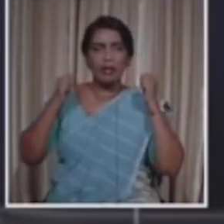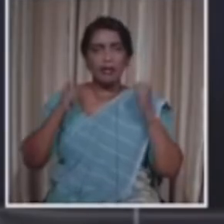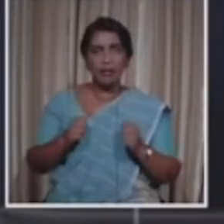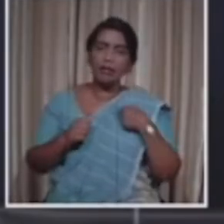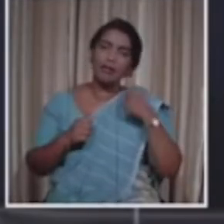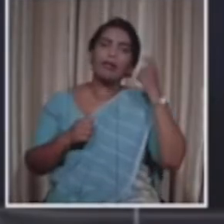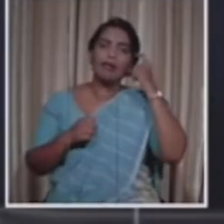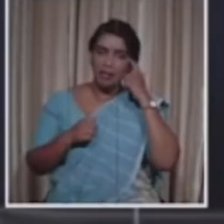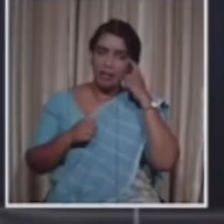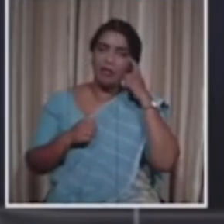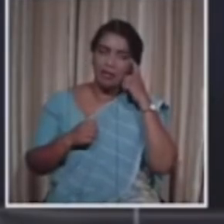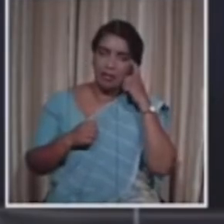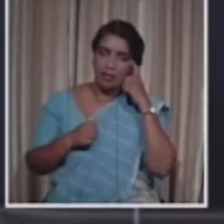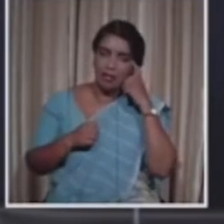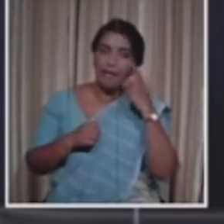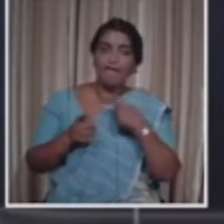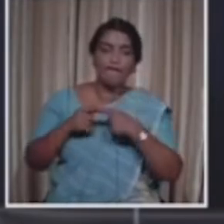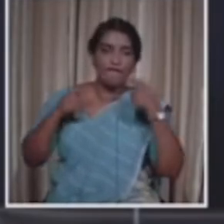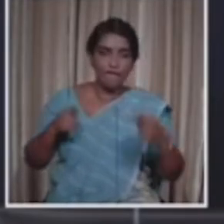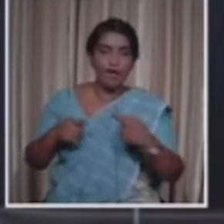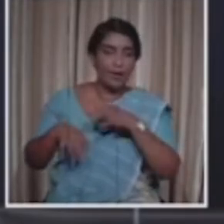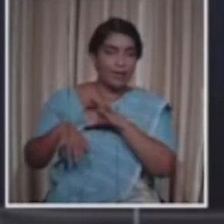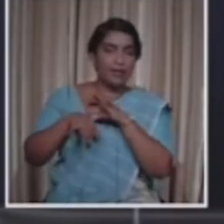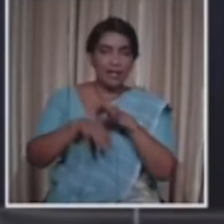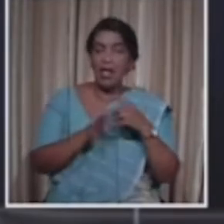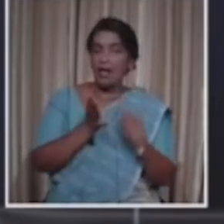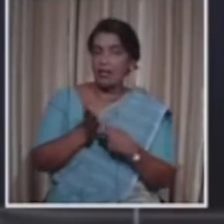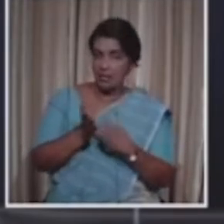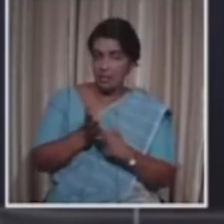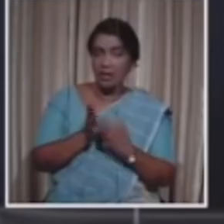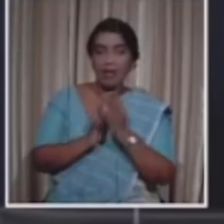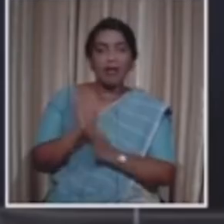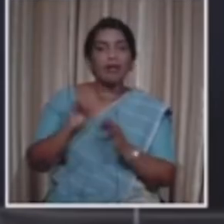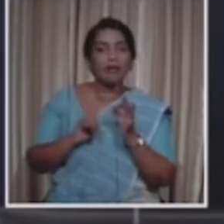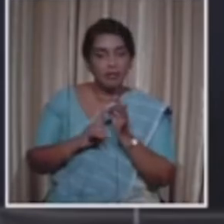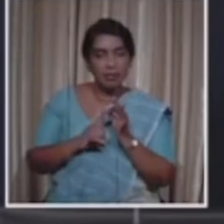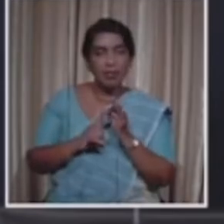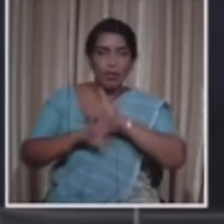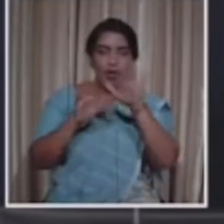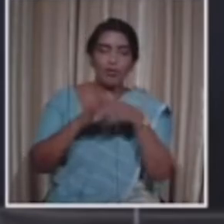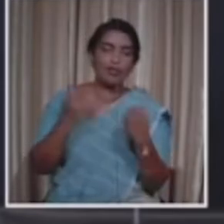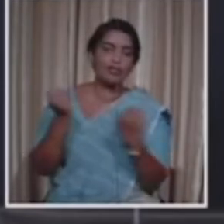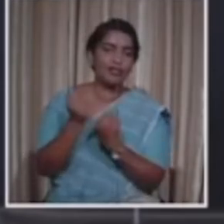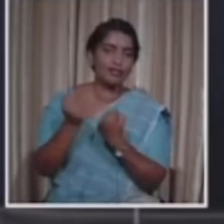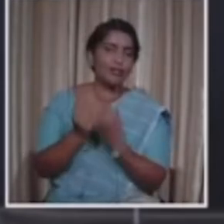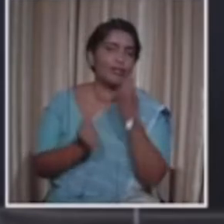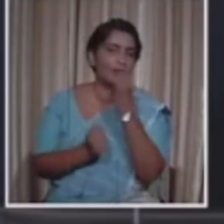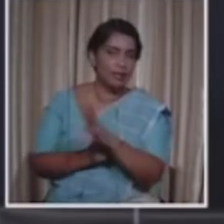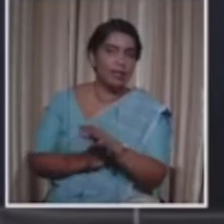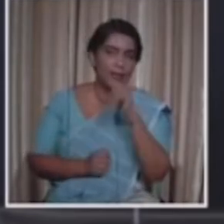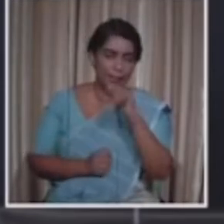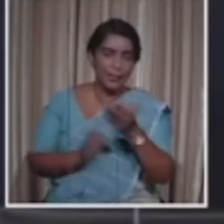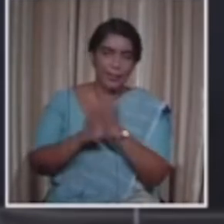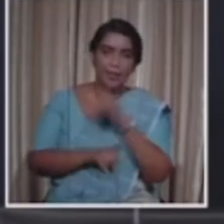කරගෙන හිටියේ අපි විපක්ෂයෙන් ඉදිරිපත් කරන සියඹලා පිටිය මන්ත්‍රීතුමාට සියලු දෙනාගේ සහයෝගය ලැබෙනවා කියන එක. ඒක එහෙම තමයි